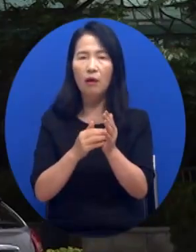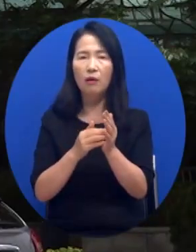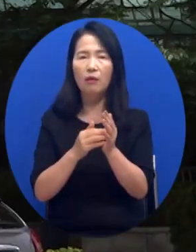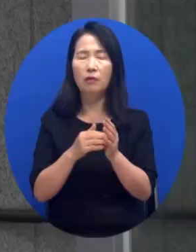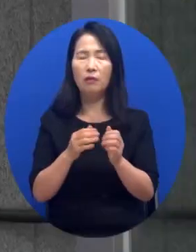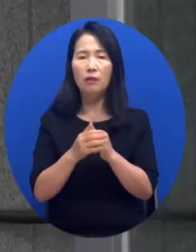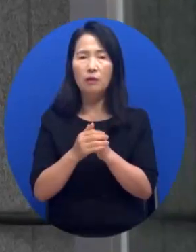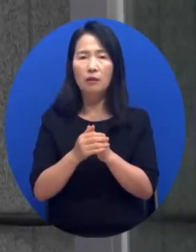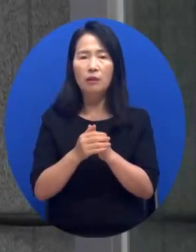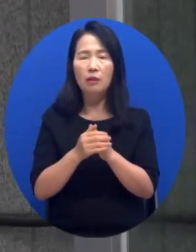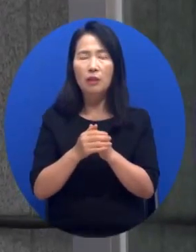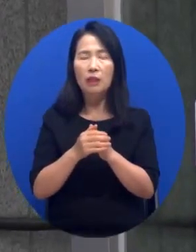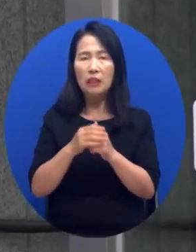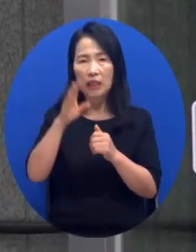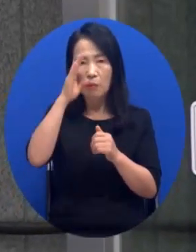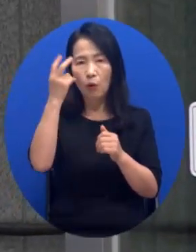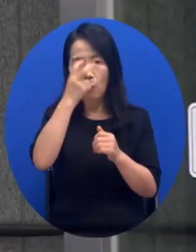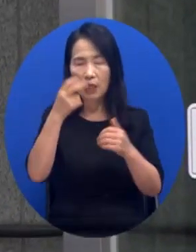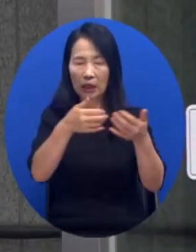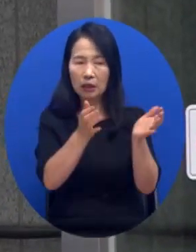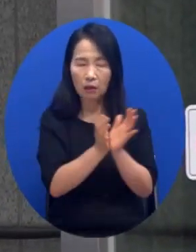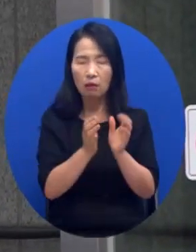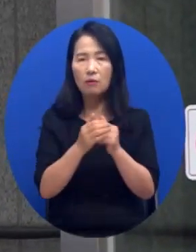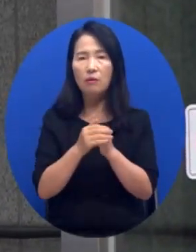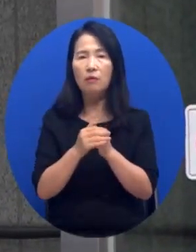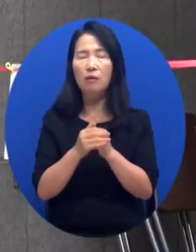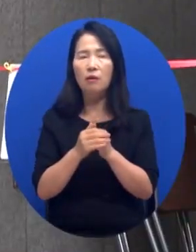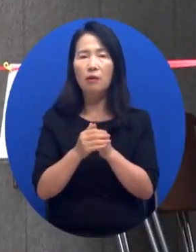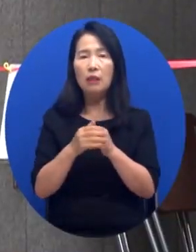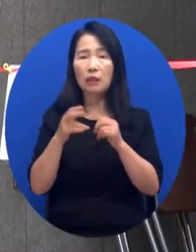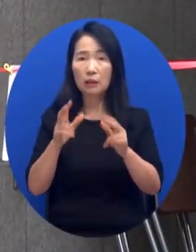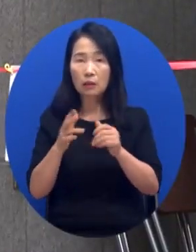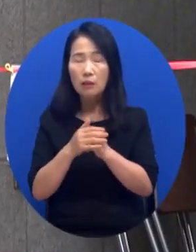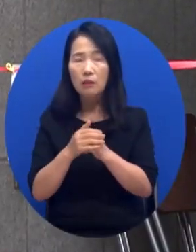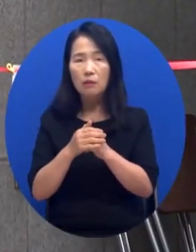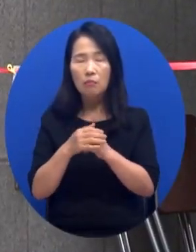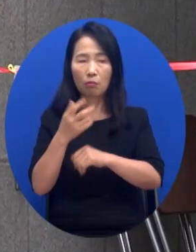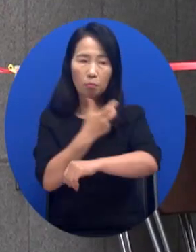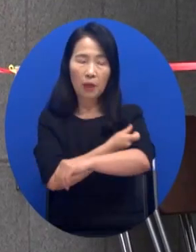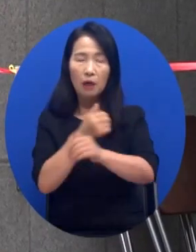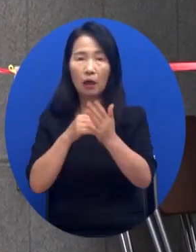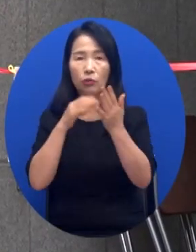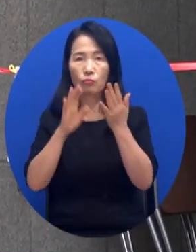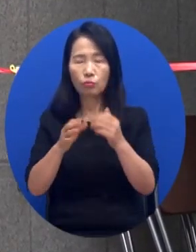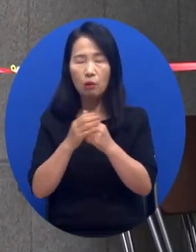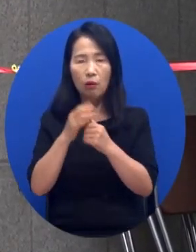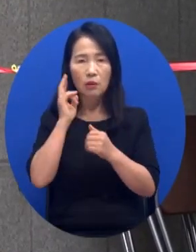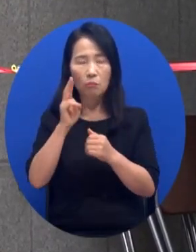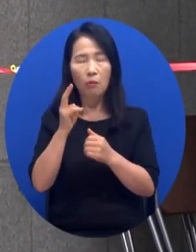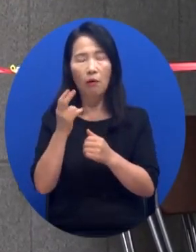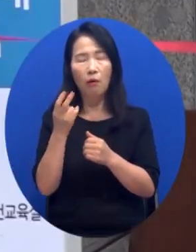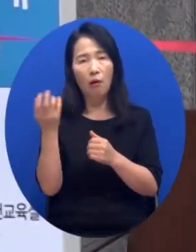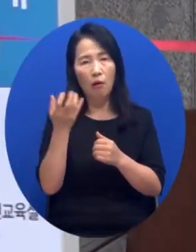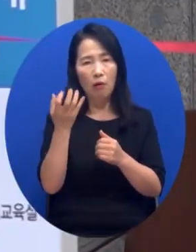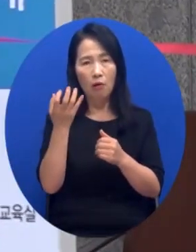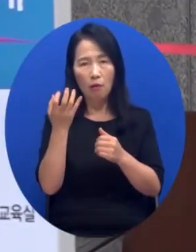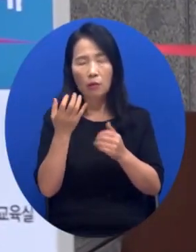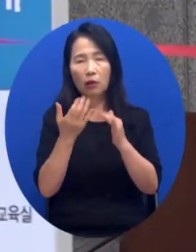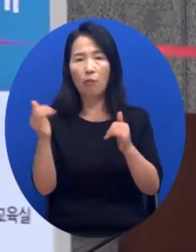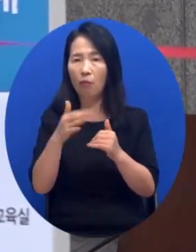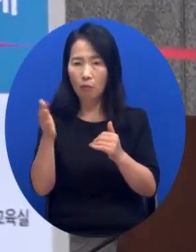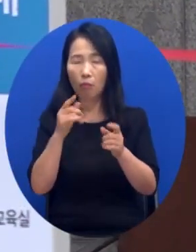질병관리청은 접종자 가운데 아직 중증 이상 반응을 보인 사람은 없다고 했지만 전문가들은